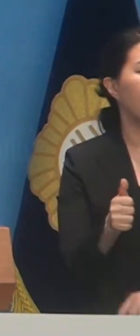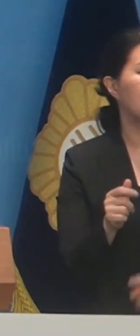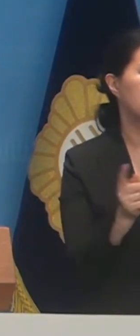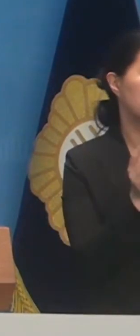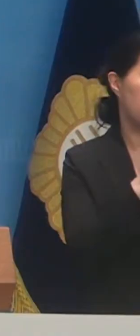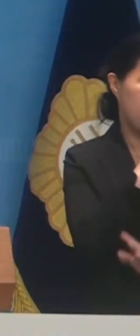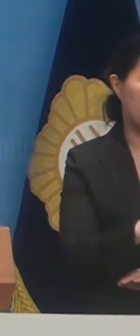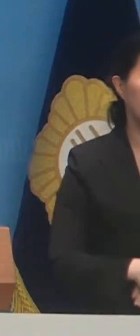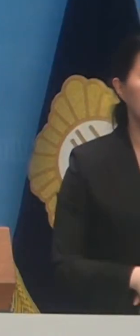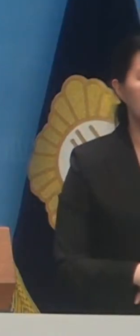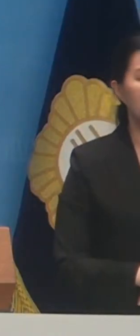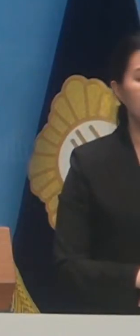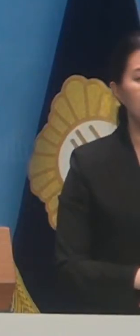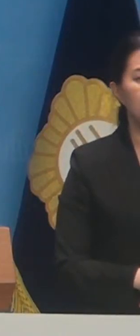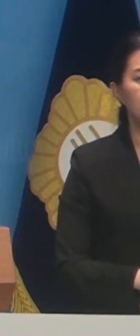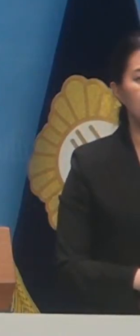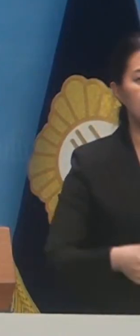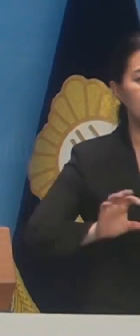나온 말이었습니다.